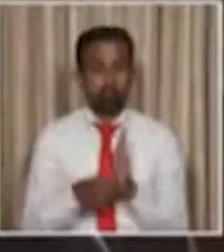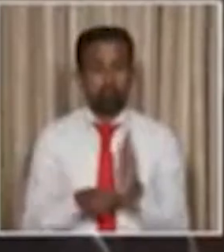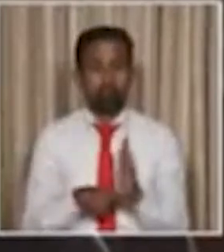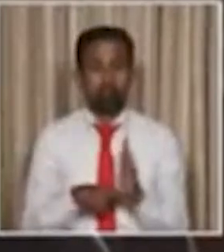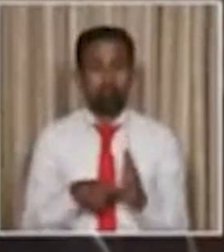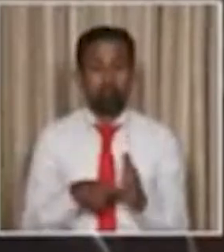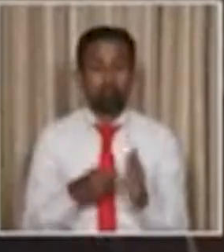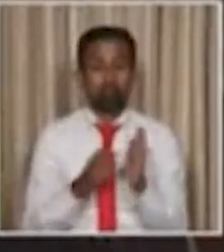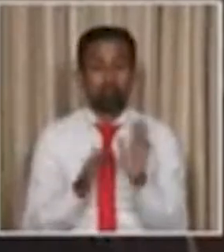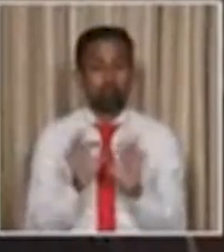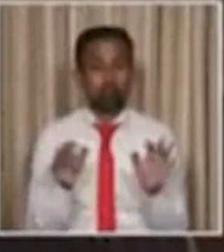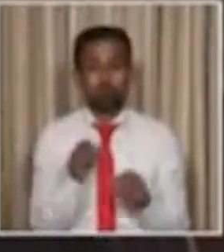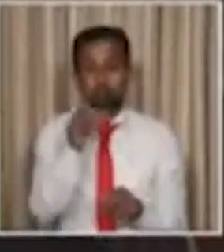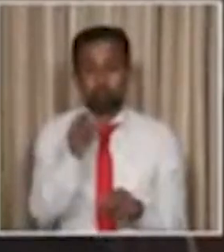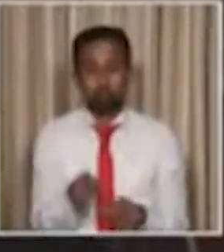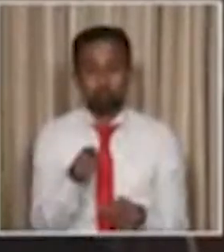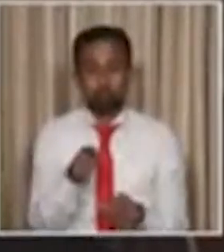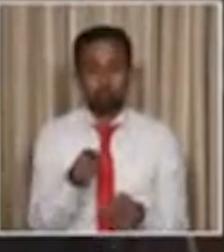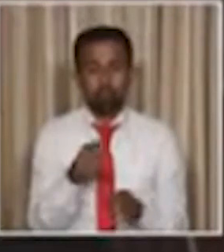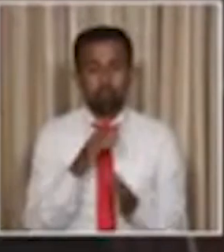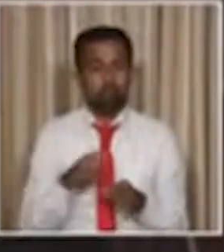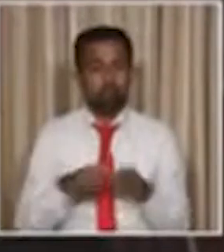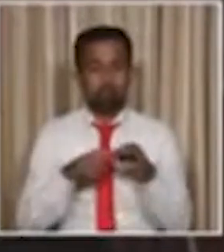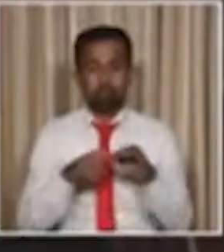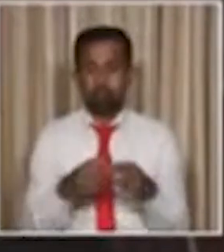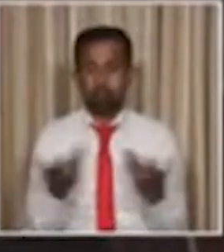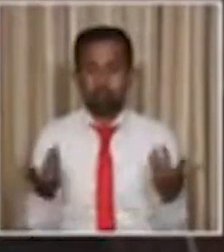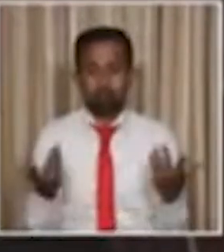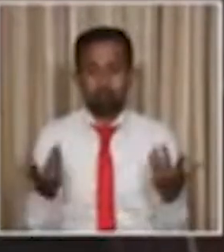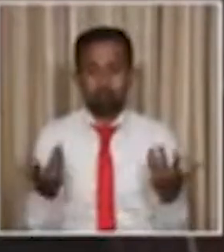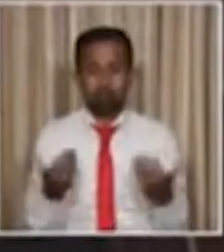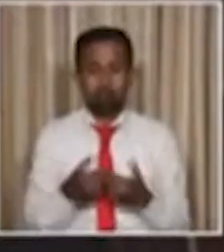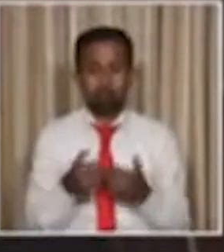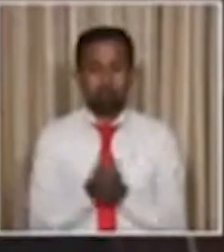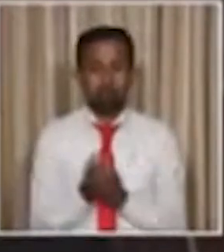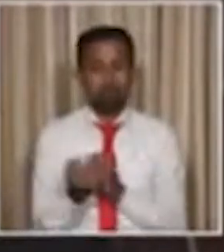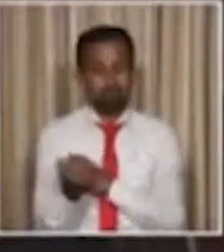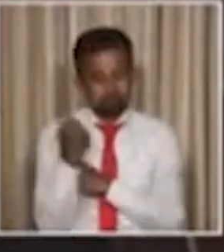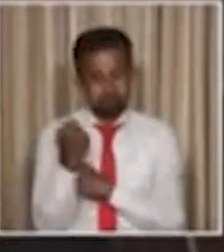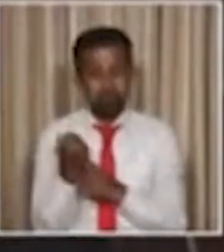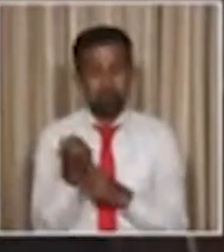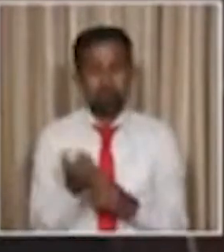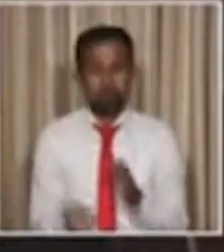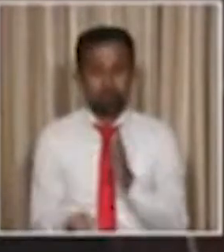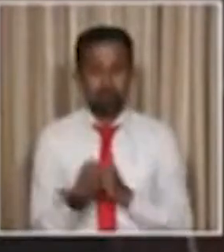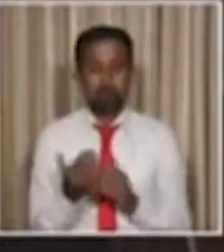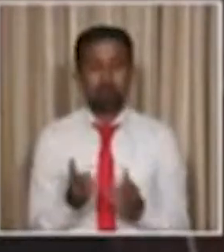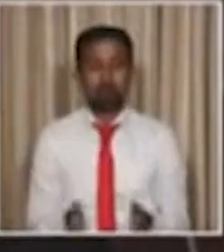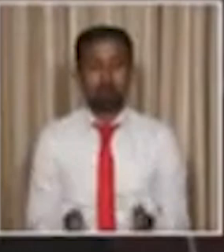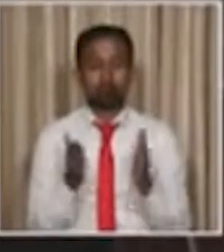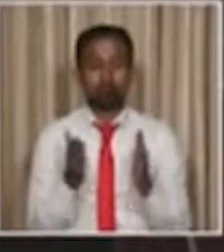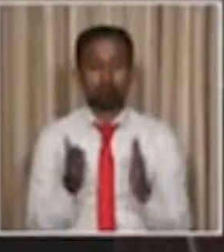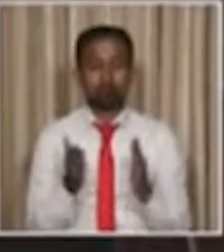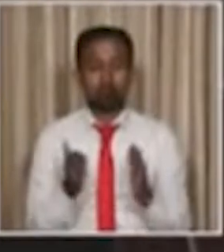නගන මාධ්‍යවේදීන් වෙනුවෙන් අක්කත් මතු කරන ප්‍රශ්නයක් නෙවෙයි. මේ ඒකාධිපතිත්වය කරා යන ගමන ඒ